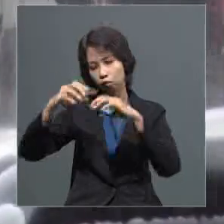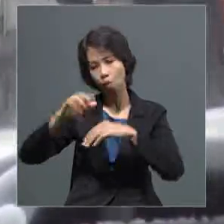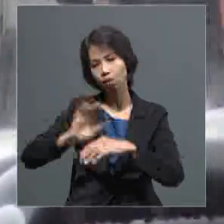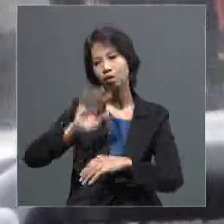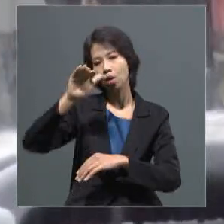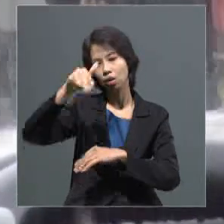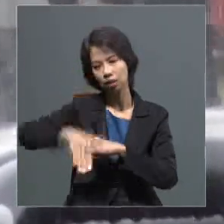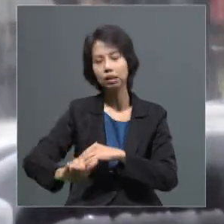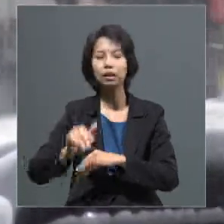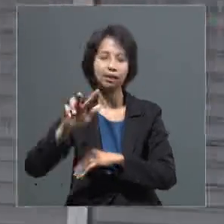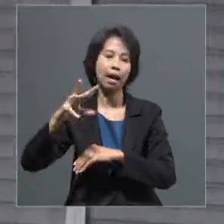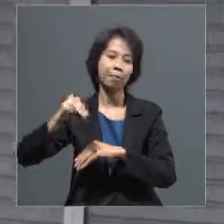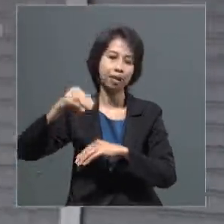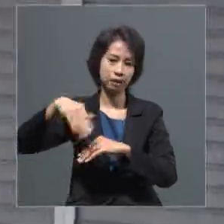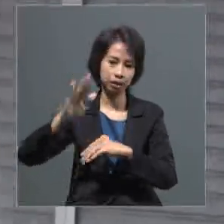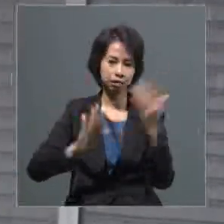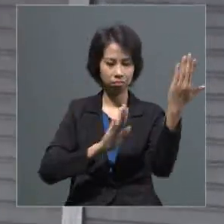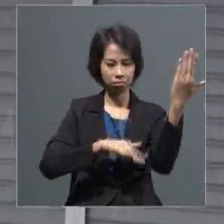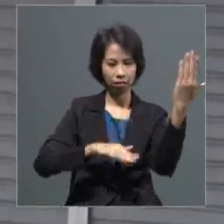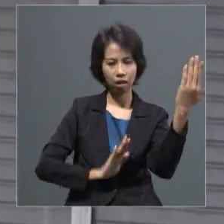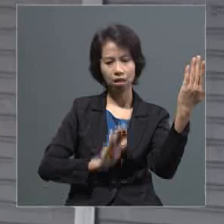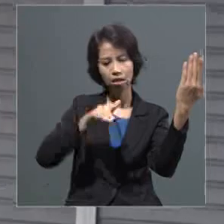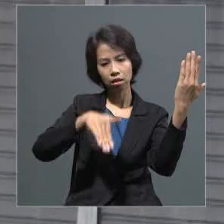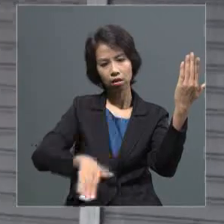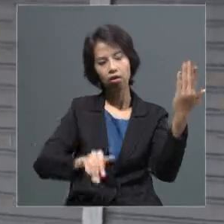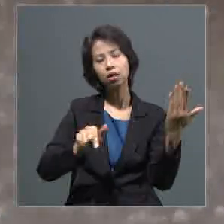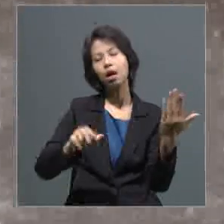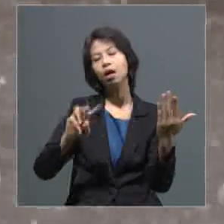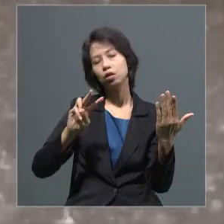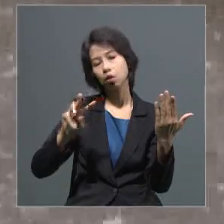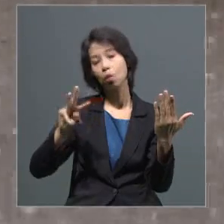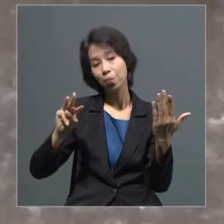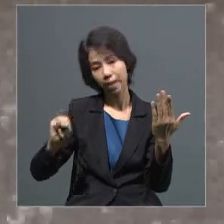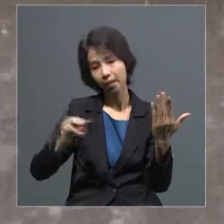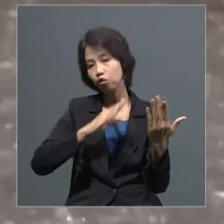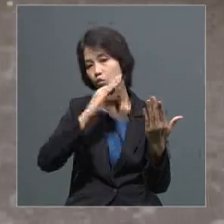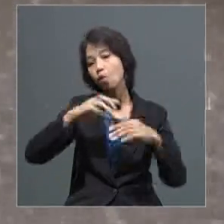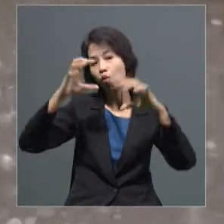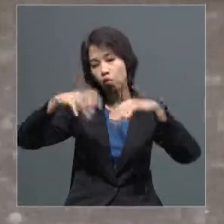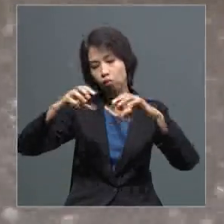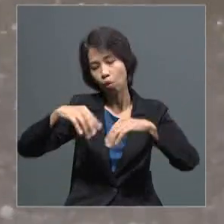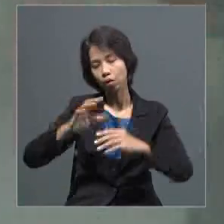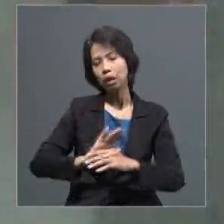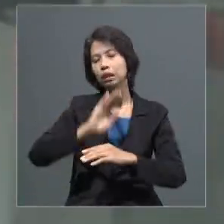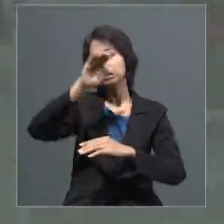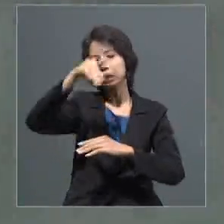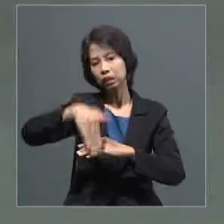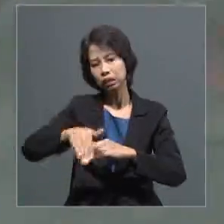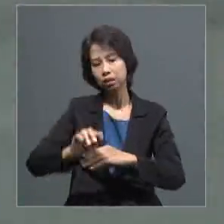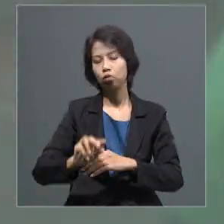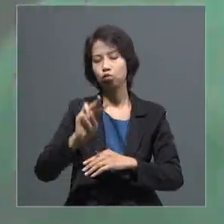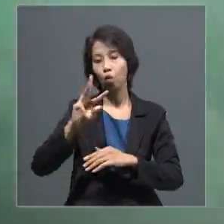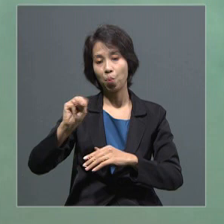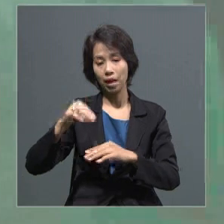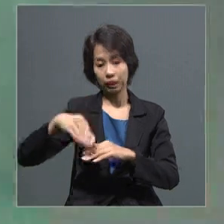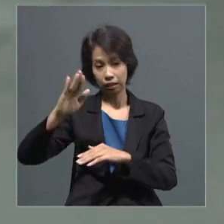ส่วนอ่าวไทยตอนล่างทะเลมีคลื่นสูงประมาณ 2มตบริเวณที่มีฝนฟ้าคะนองคลื่นจะสูงมากกว่า 2เมตรขอให้ชาว